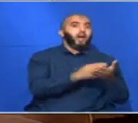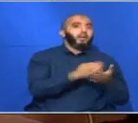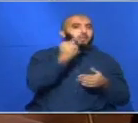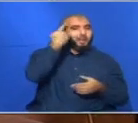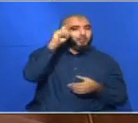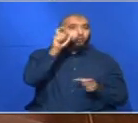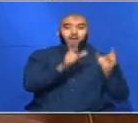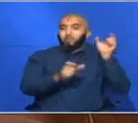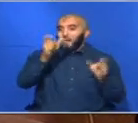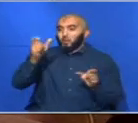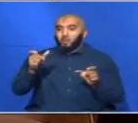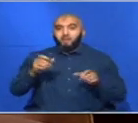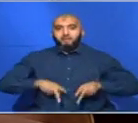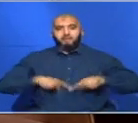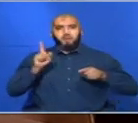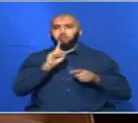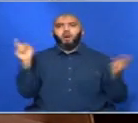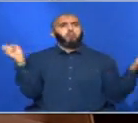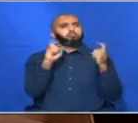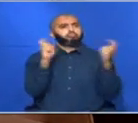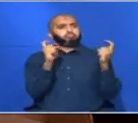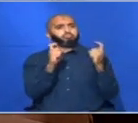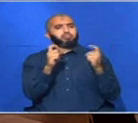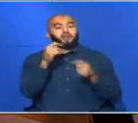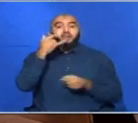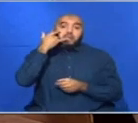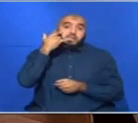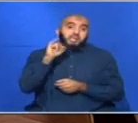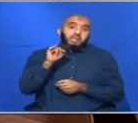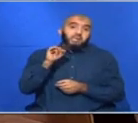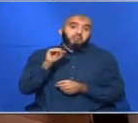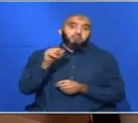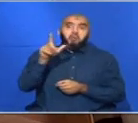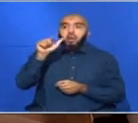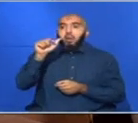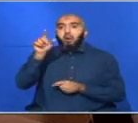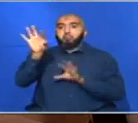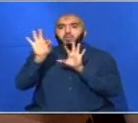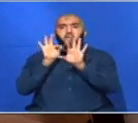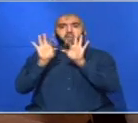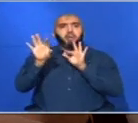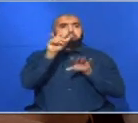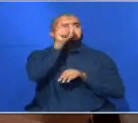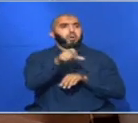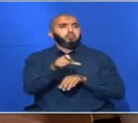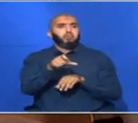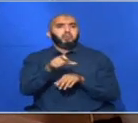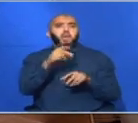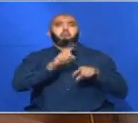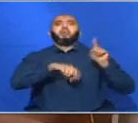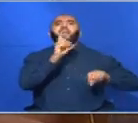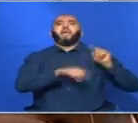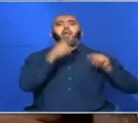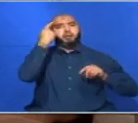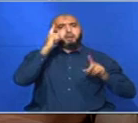ان لا يقع الخلاف وبالتالي اذا وجدنا من يقول الاراضي والعقارات لا تعطى للاناث